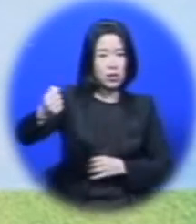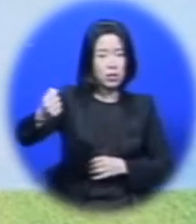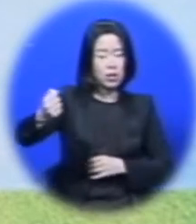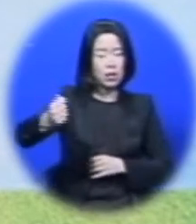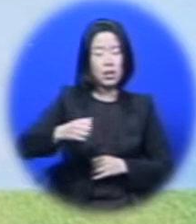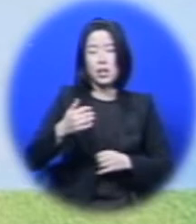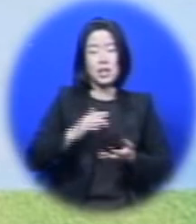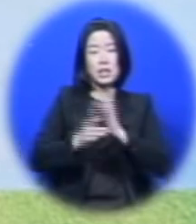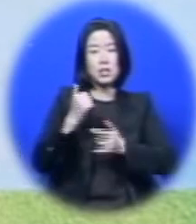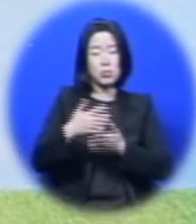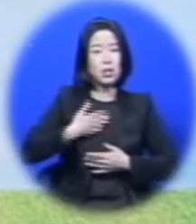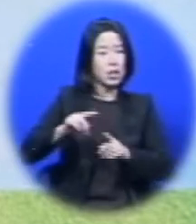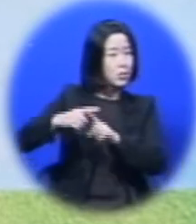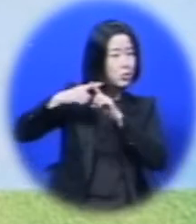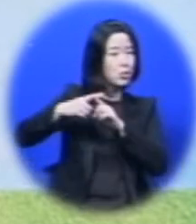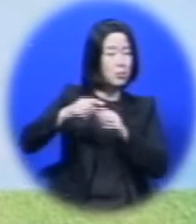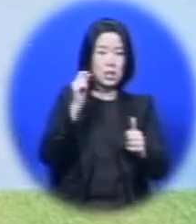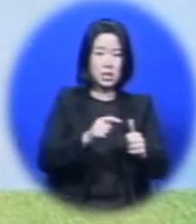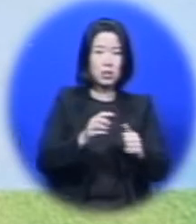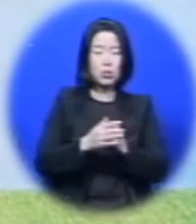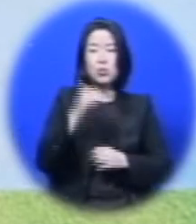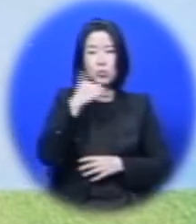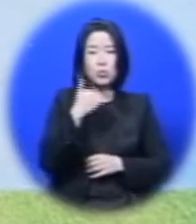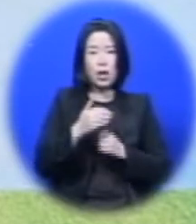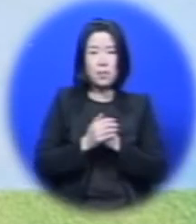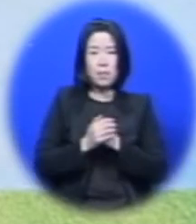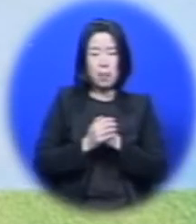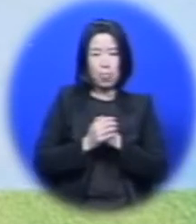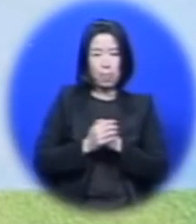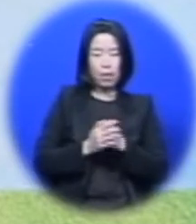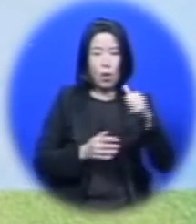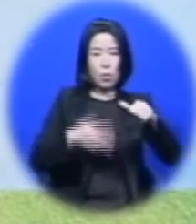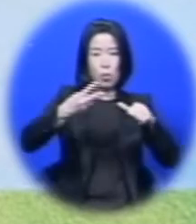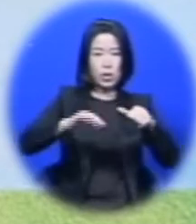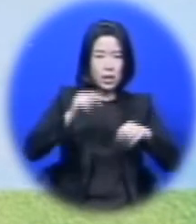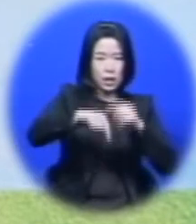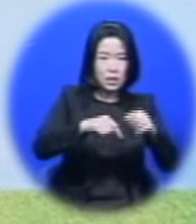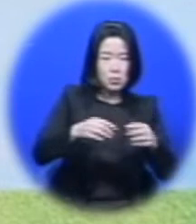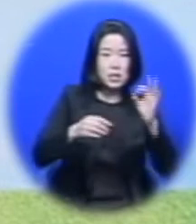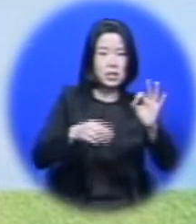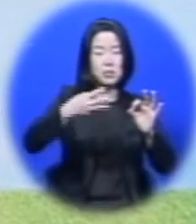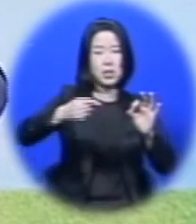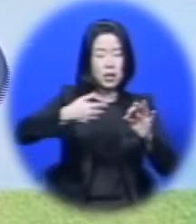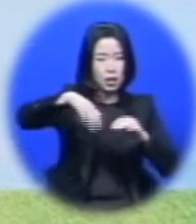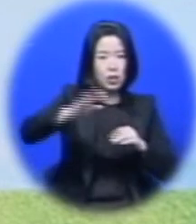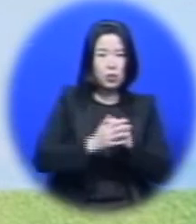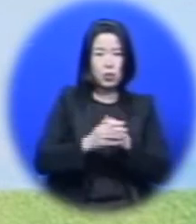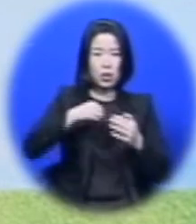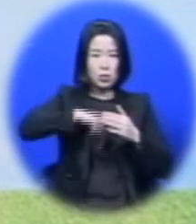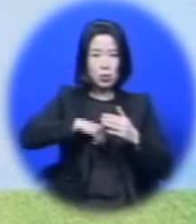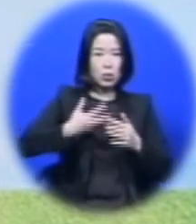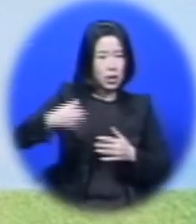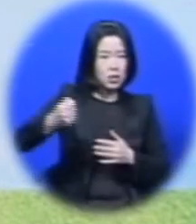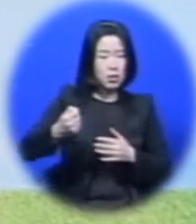예수님이 나를 순교만 시키고 누가 오리를 가자 그러면 십리를 가줘야 되고 누가 내 겉옷을 달라고 그러면 속옷도 줘야